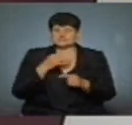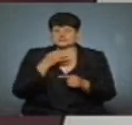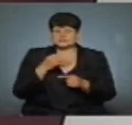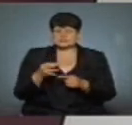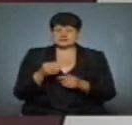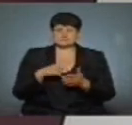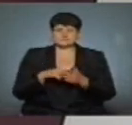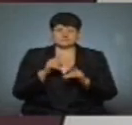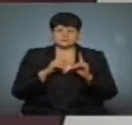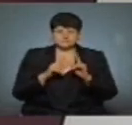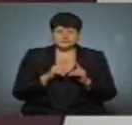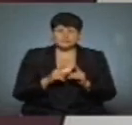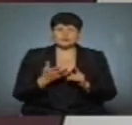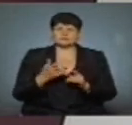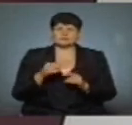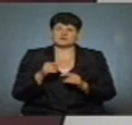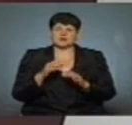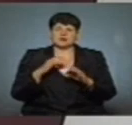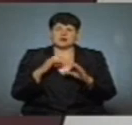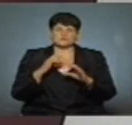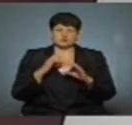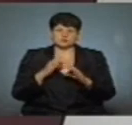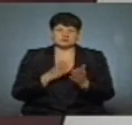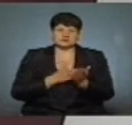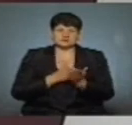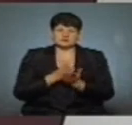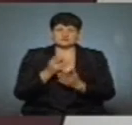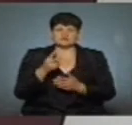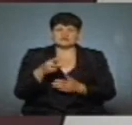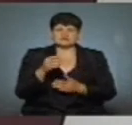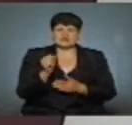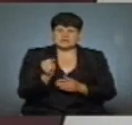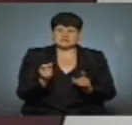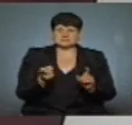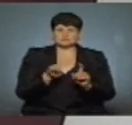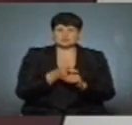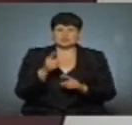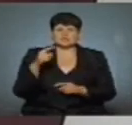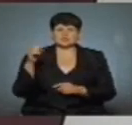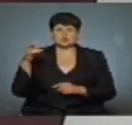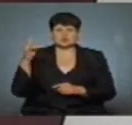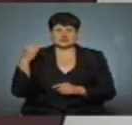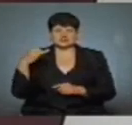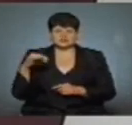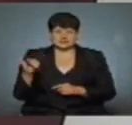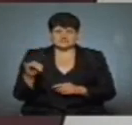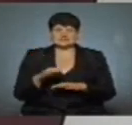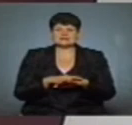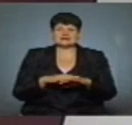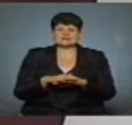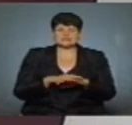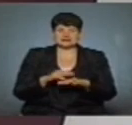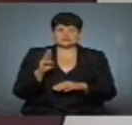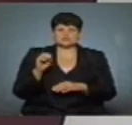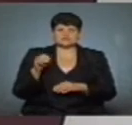міськради Мар'яна Зварич. За її словами, автобусний маршрут номер 20А сполучає масив Сонячний з Овочевим ринком, що на вулиці